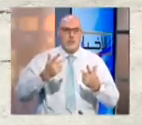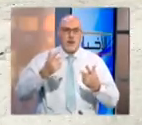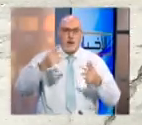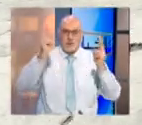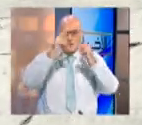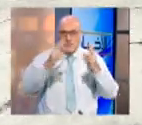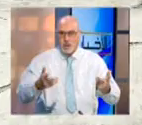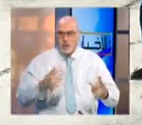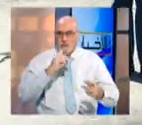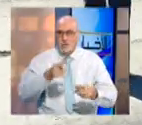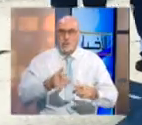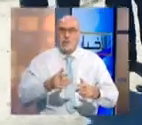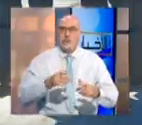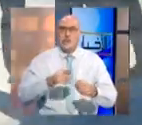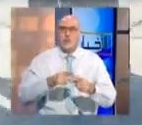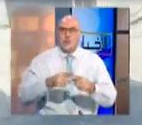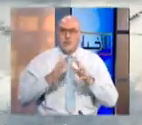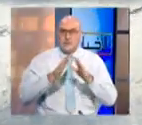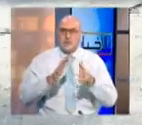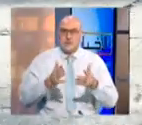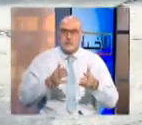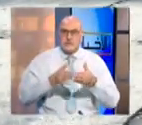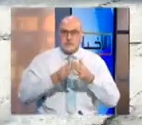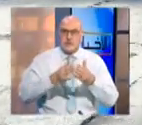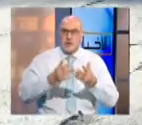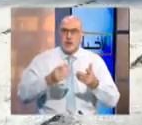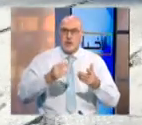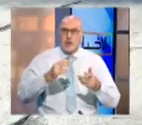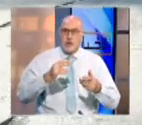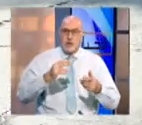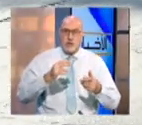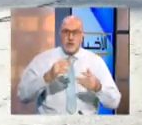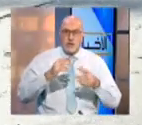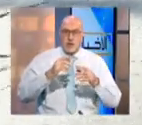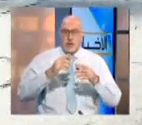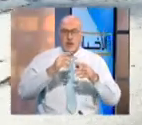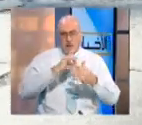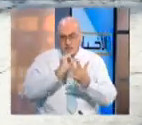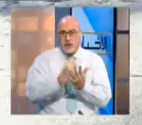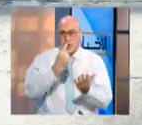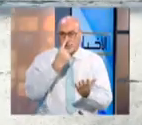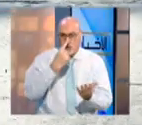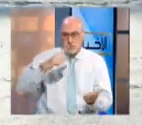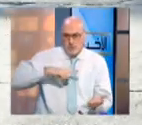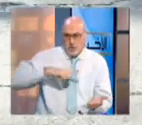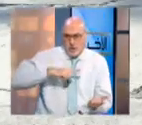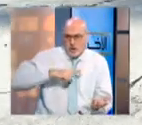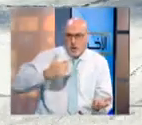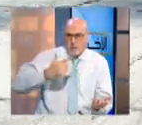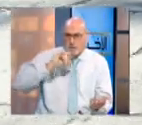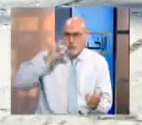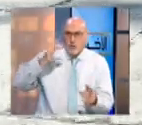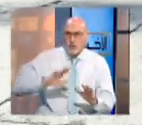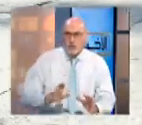الخبرات الجزائرية المتخصصة في البحرية من الشباب المؤهلين وذوي الخبرة من القدماء